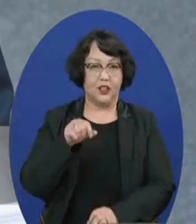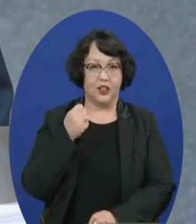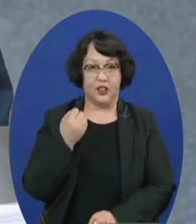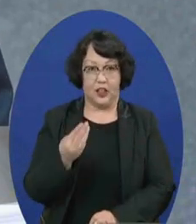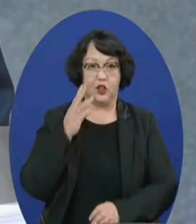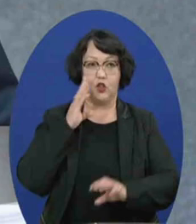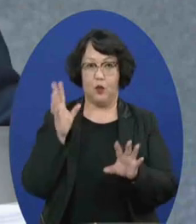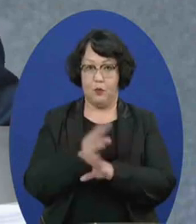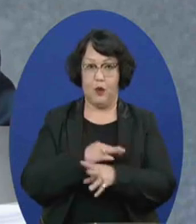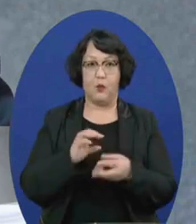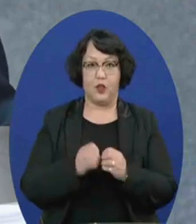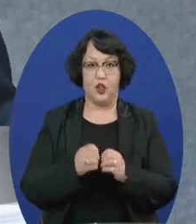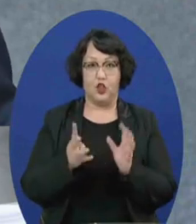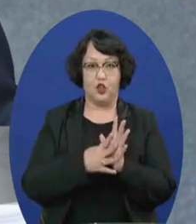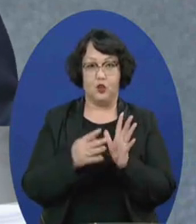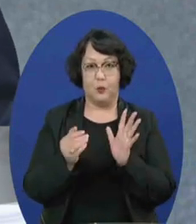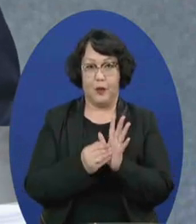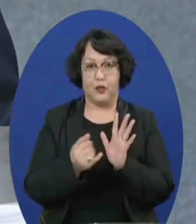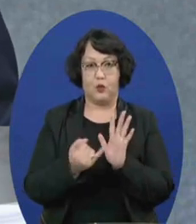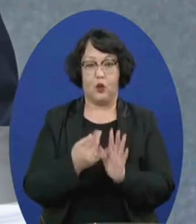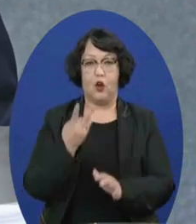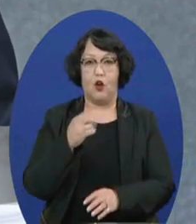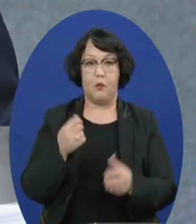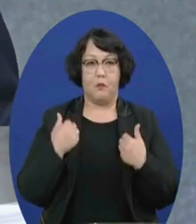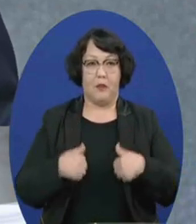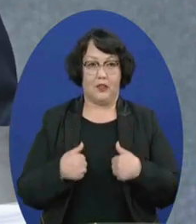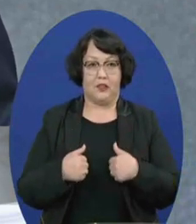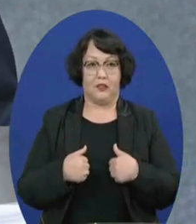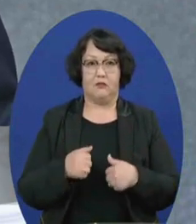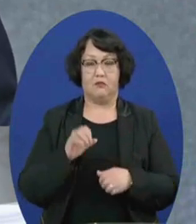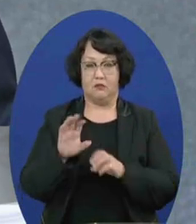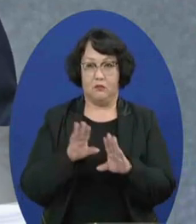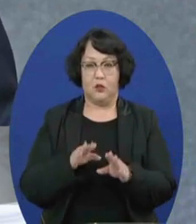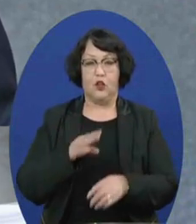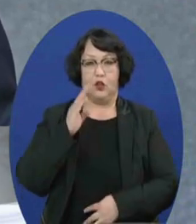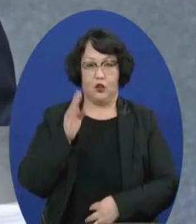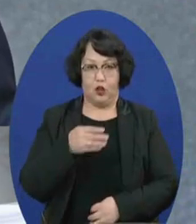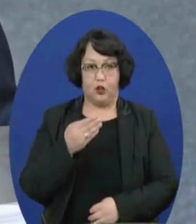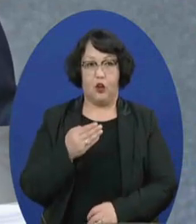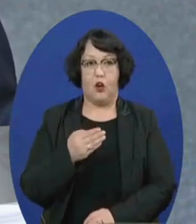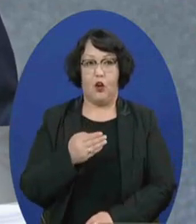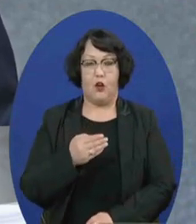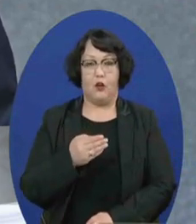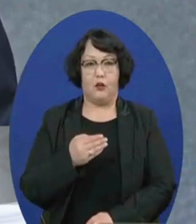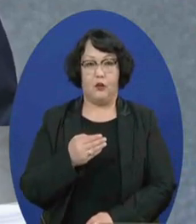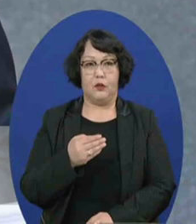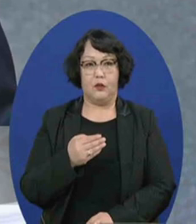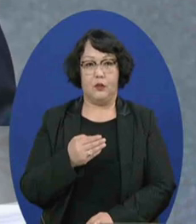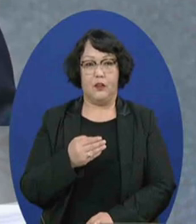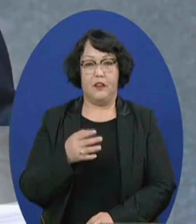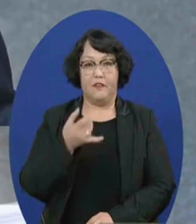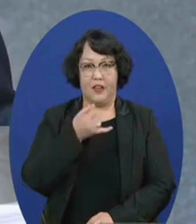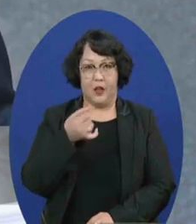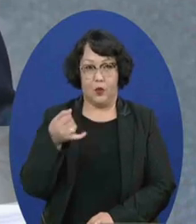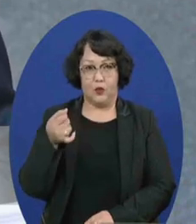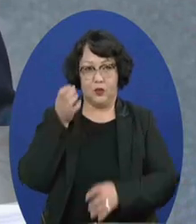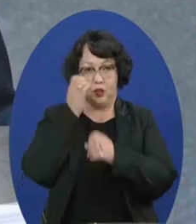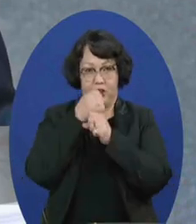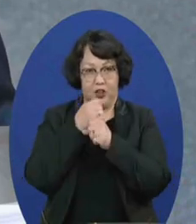шалгалтыг зохион байгуулах 9,620 багш нарын багш нараас бас тодорхой одоо ийм